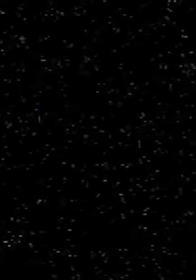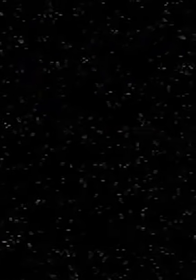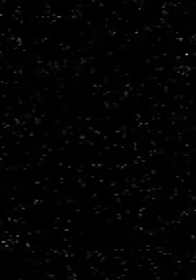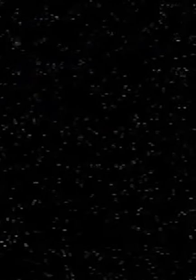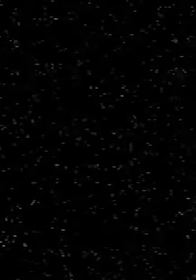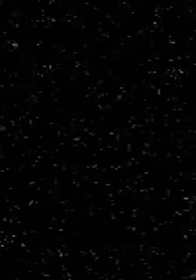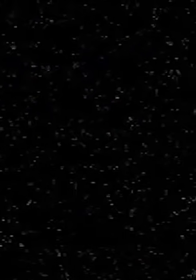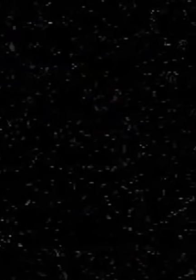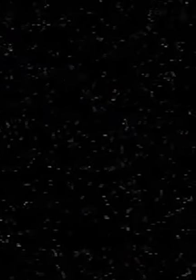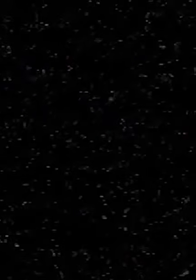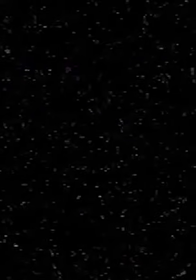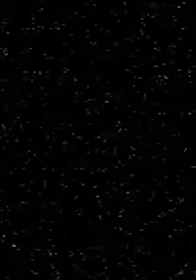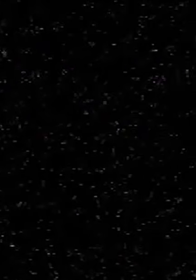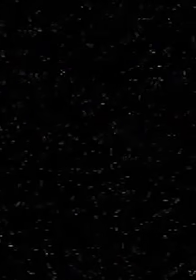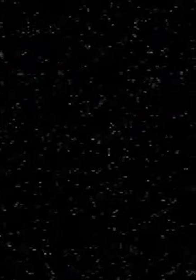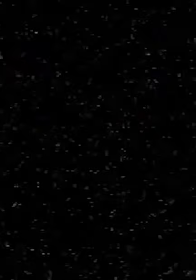वाक्यमित्यास्पदचतुष्टयम्